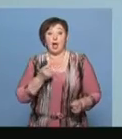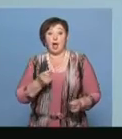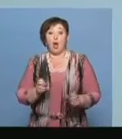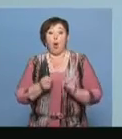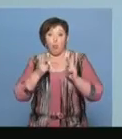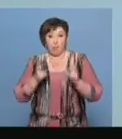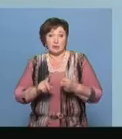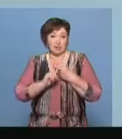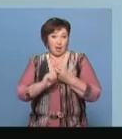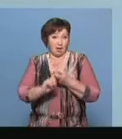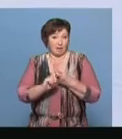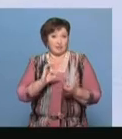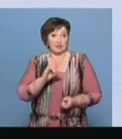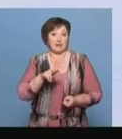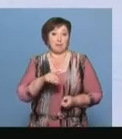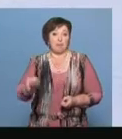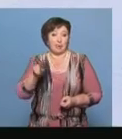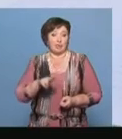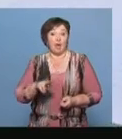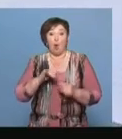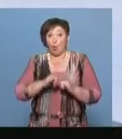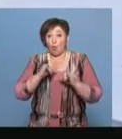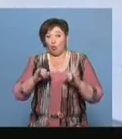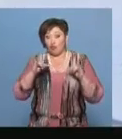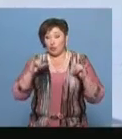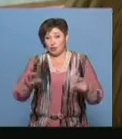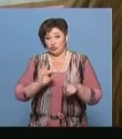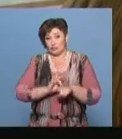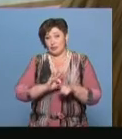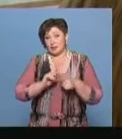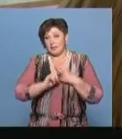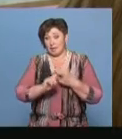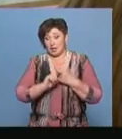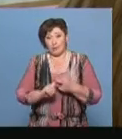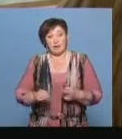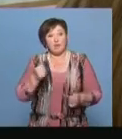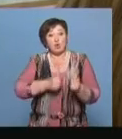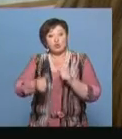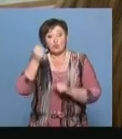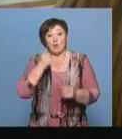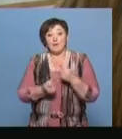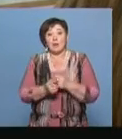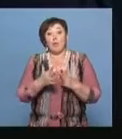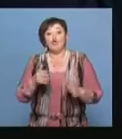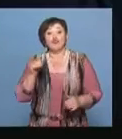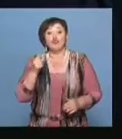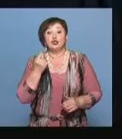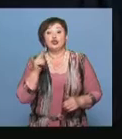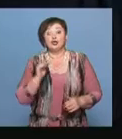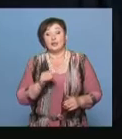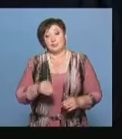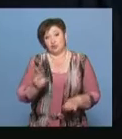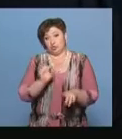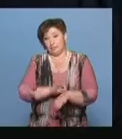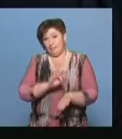нашей республике стремительно растет. Прошлый год побил все рекорды. Эксперты выявили больше 1000 вновь инфицированных. И основная